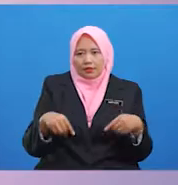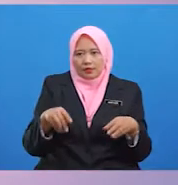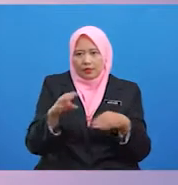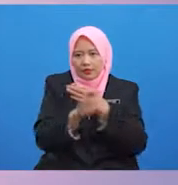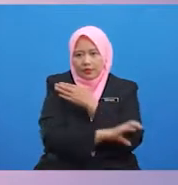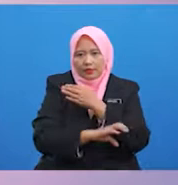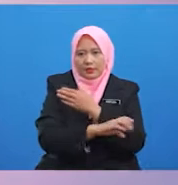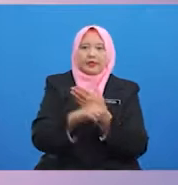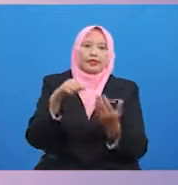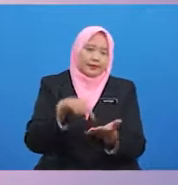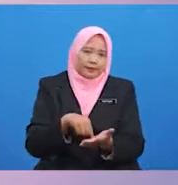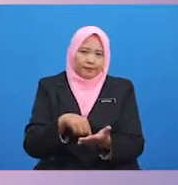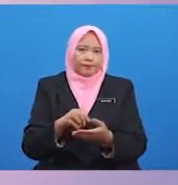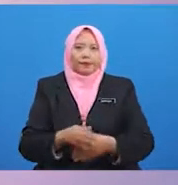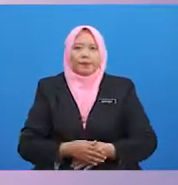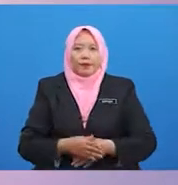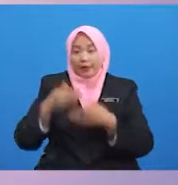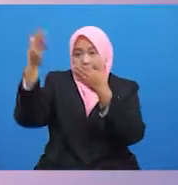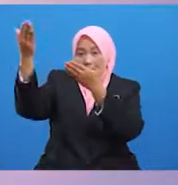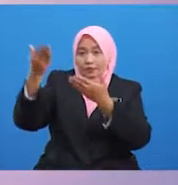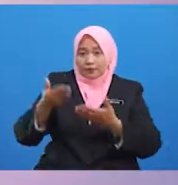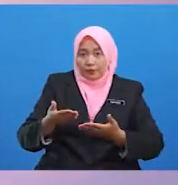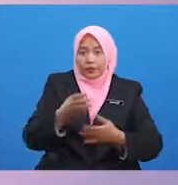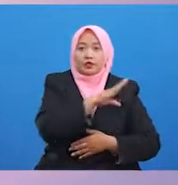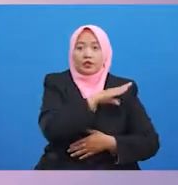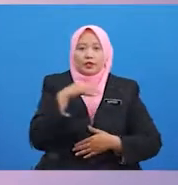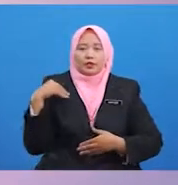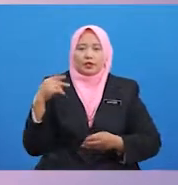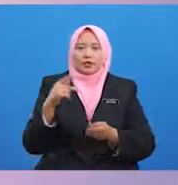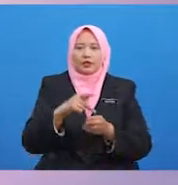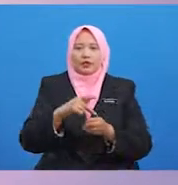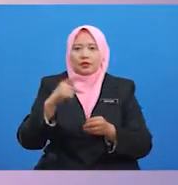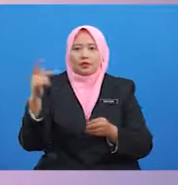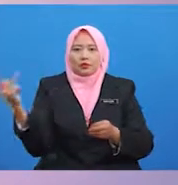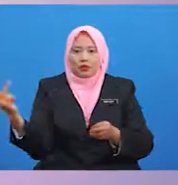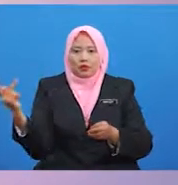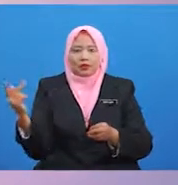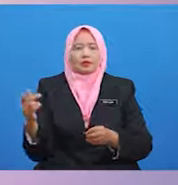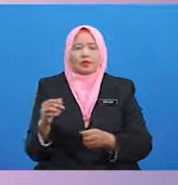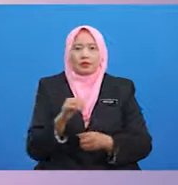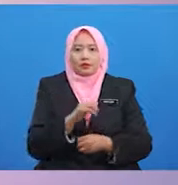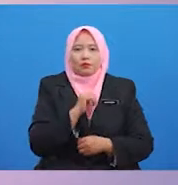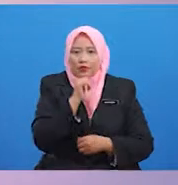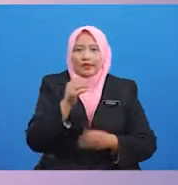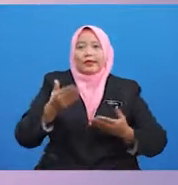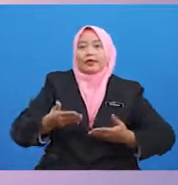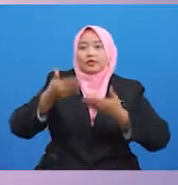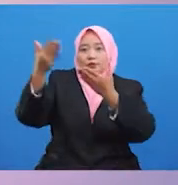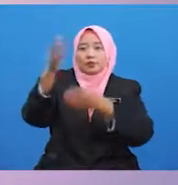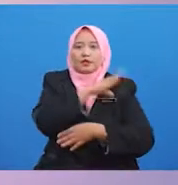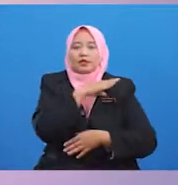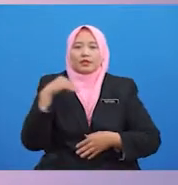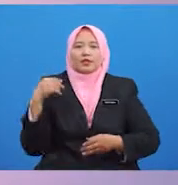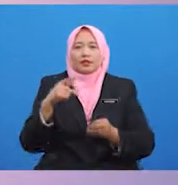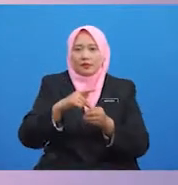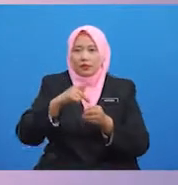Prestasi ekspor dan pengeluaran perindustrian yang semakin kukuh juga telah mewujudkan